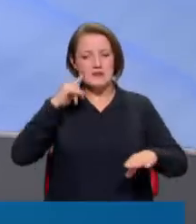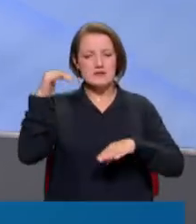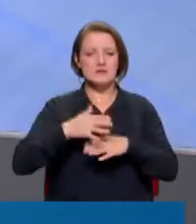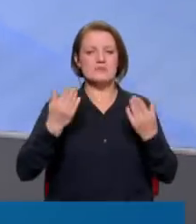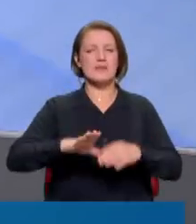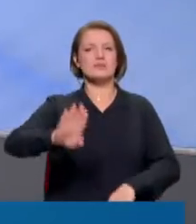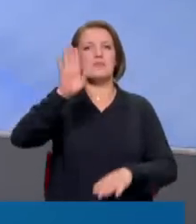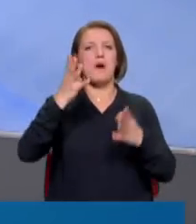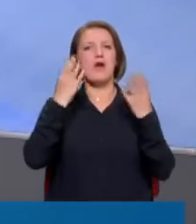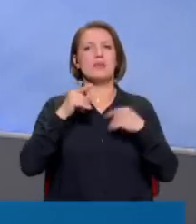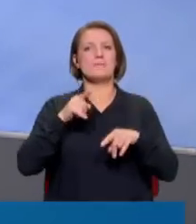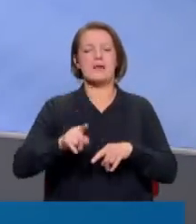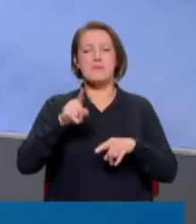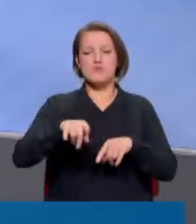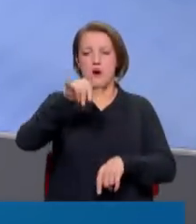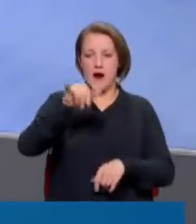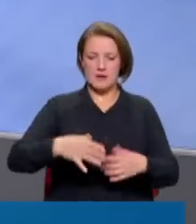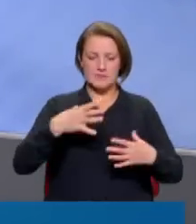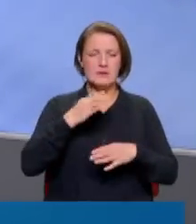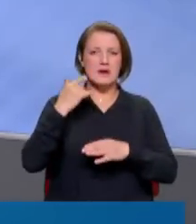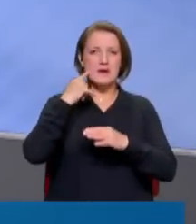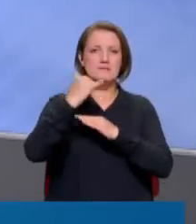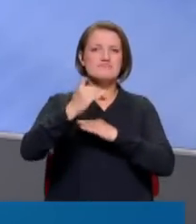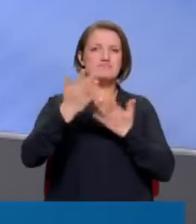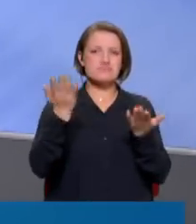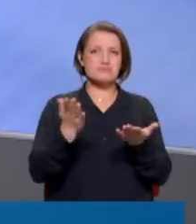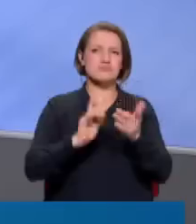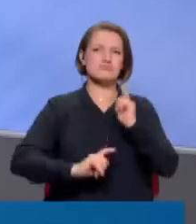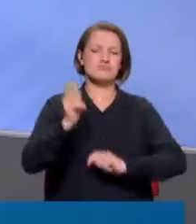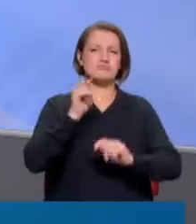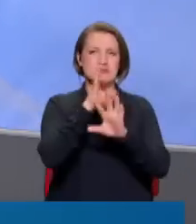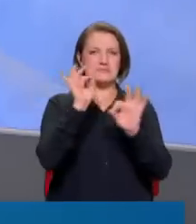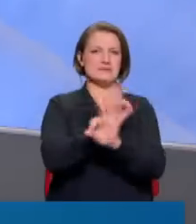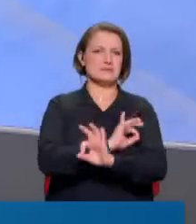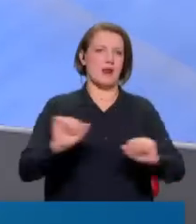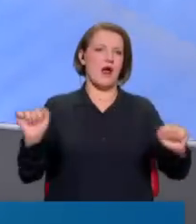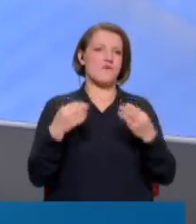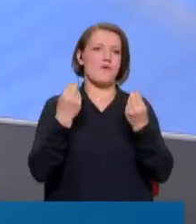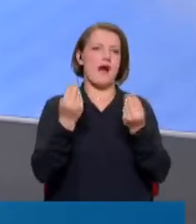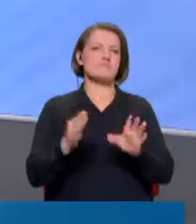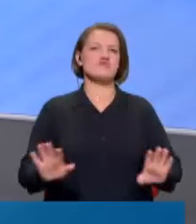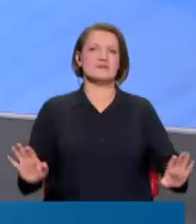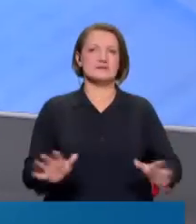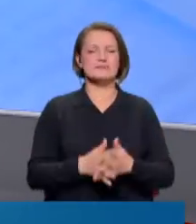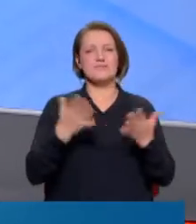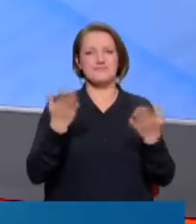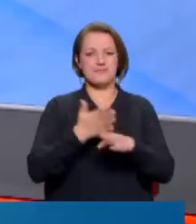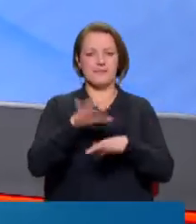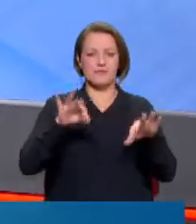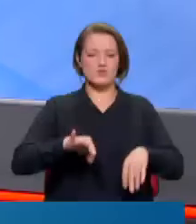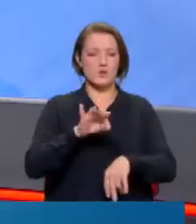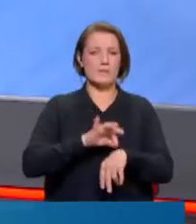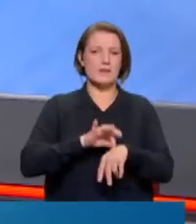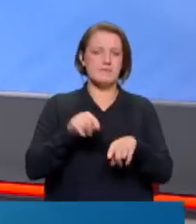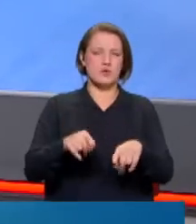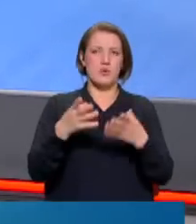demokratik anlamda bu hakkımızı Kamuoyu oluşturma hakkımızı kullanırken kimseye zarar vermeyeceğiz aslında şu anda biraz bu